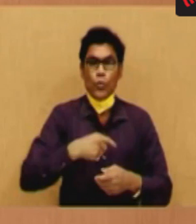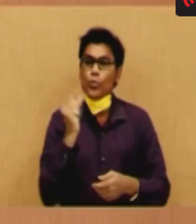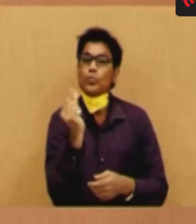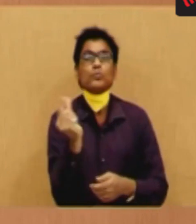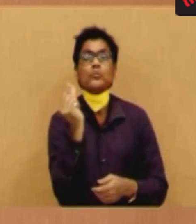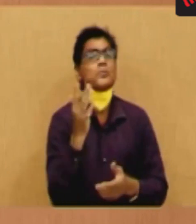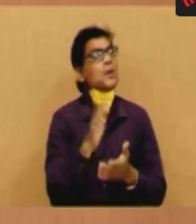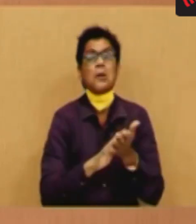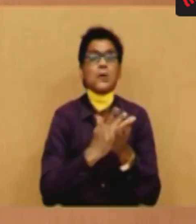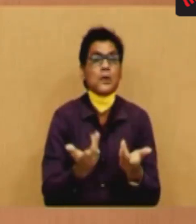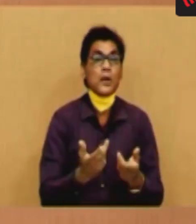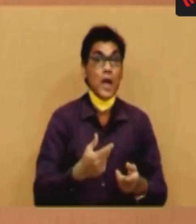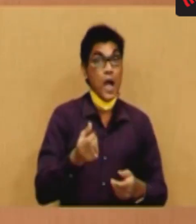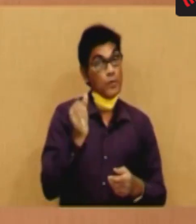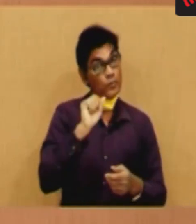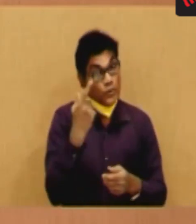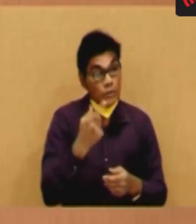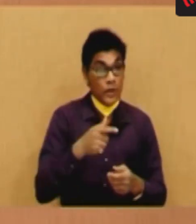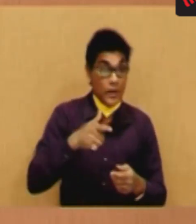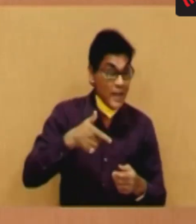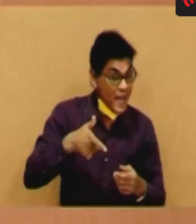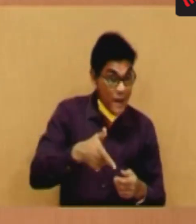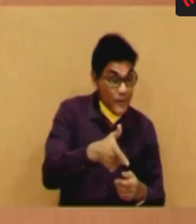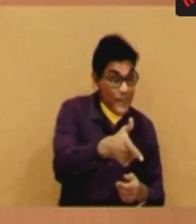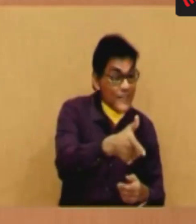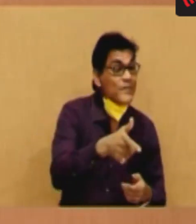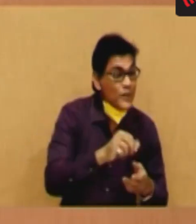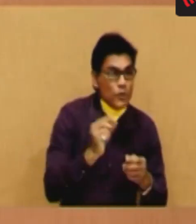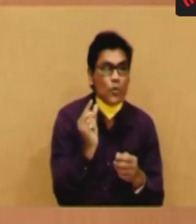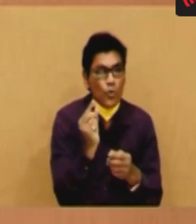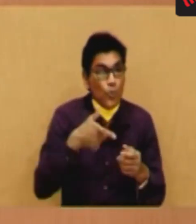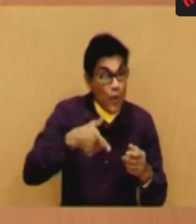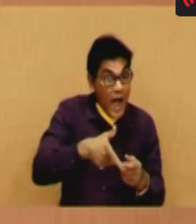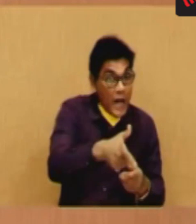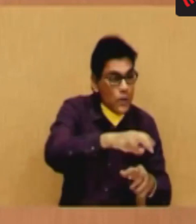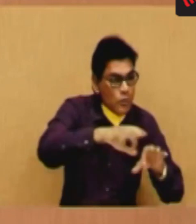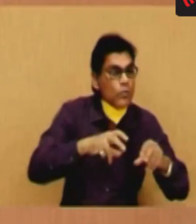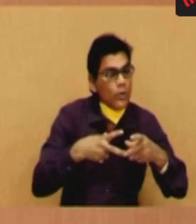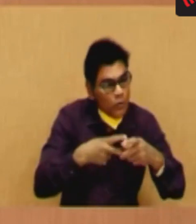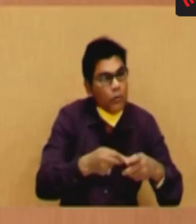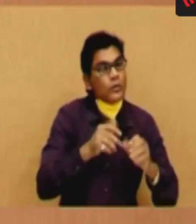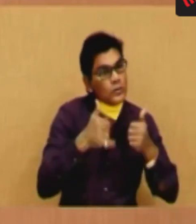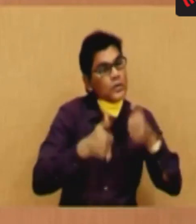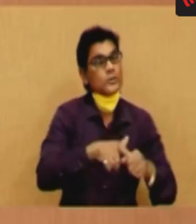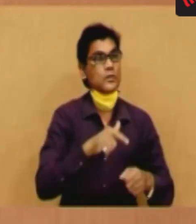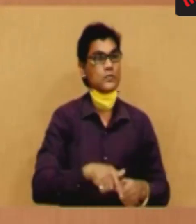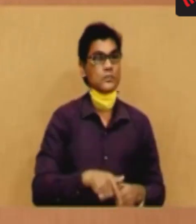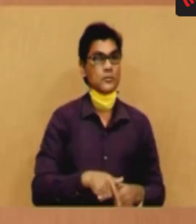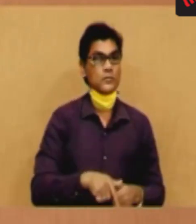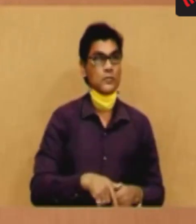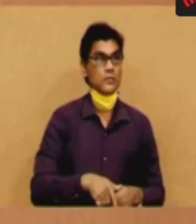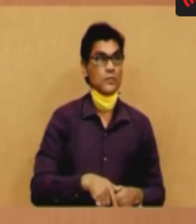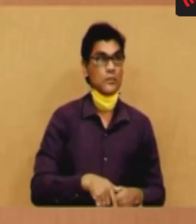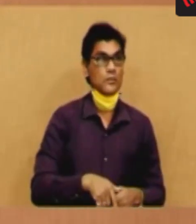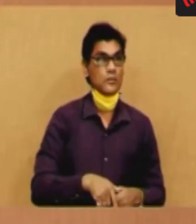नाही सेथिपाई आमको लोअर सेल लाइन रे करियौ पडिबो तापर लोअर एनिमल मॉडल रे करियौ पडिबो। सो जोटा ये